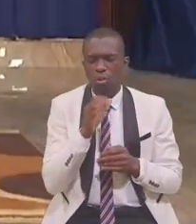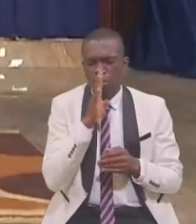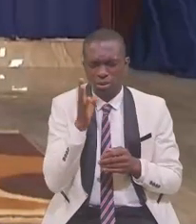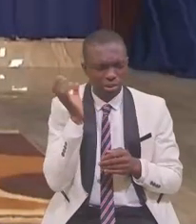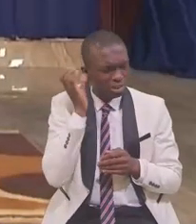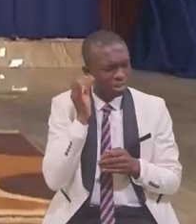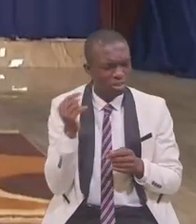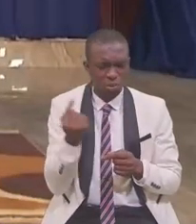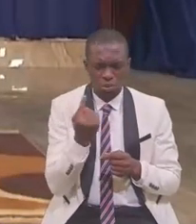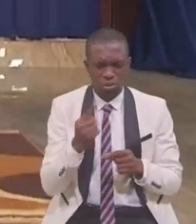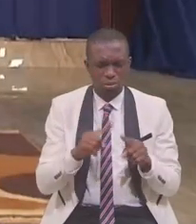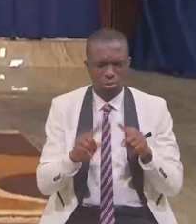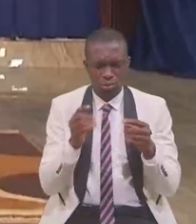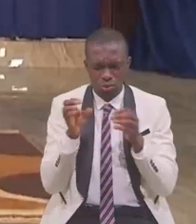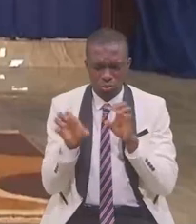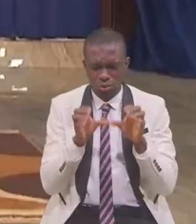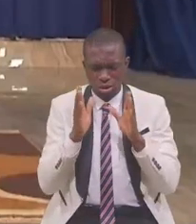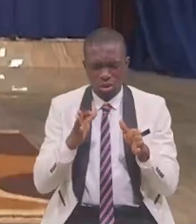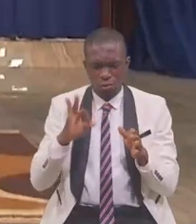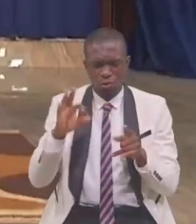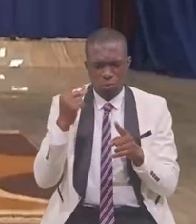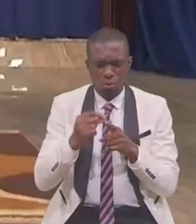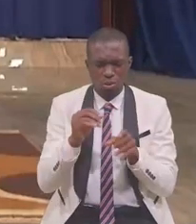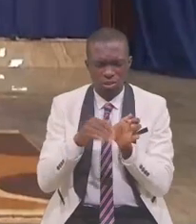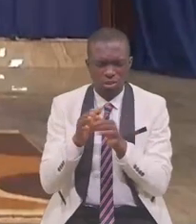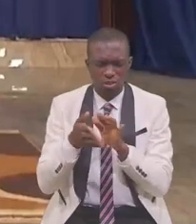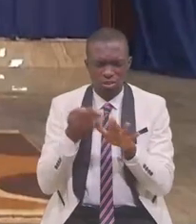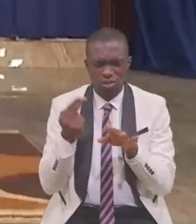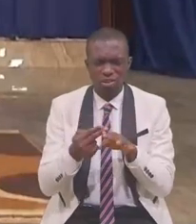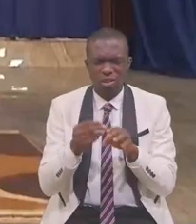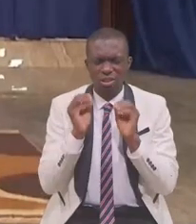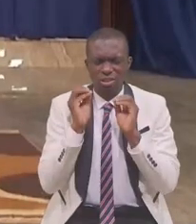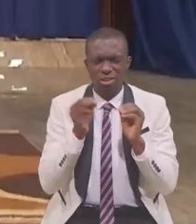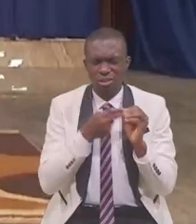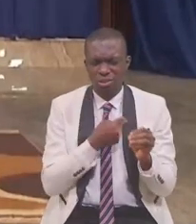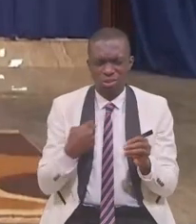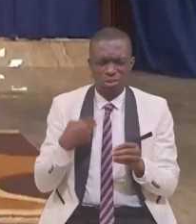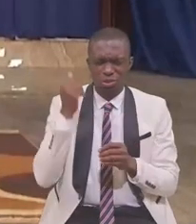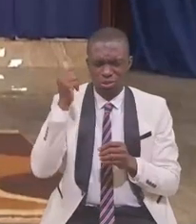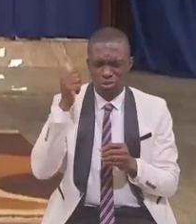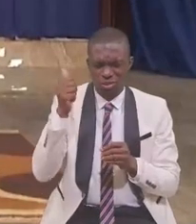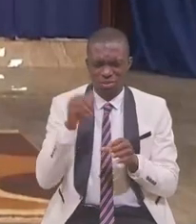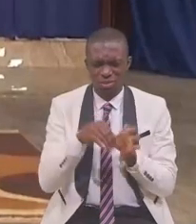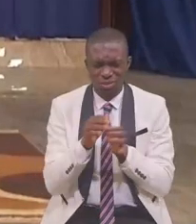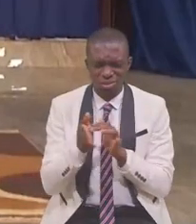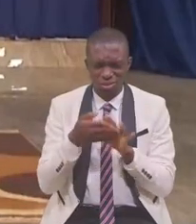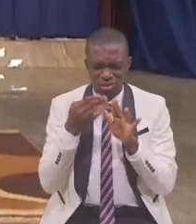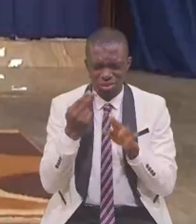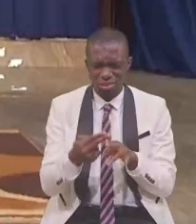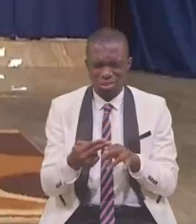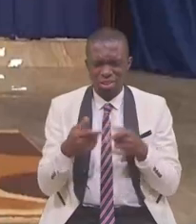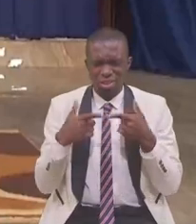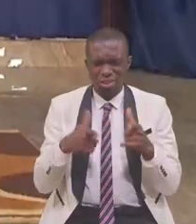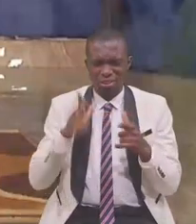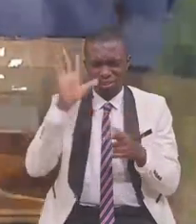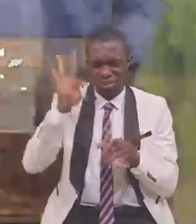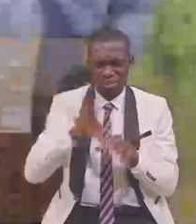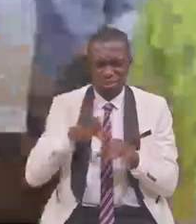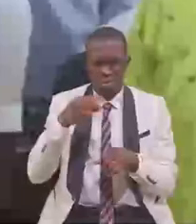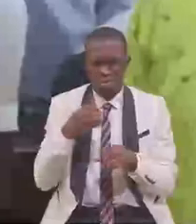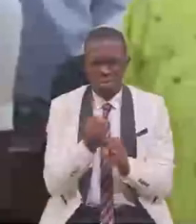des pratiquants de la parole au nom de Jésus. Enseigne-nous toi-même, que ton esprit rende la parole claire à tout le